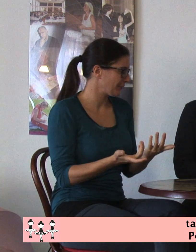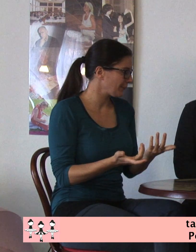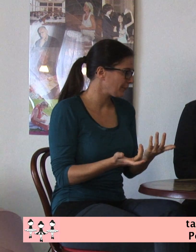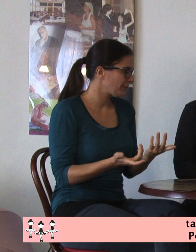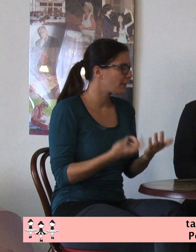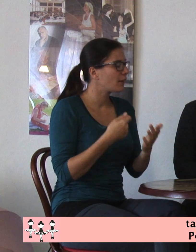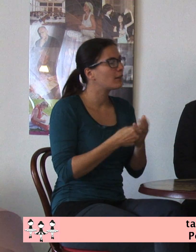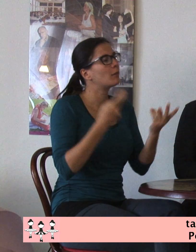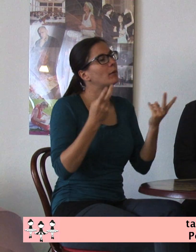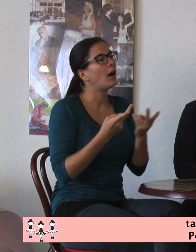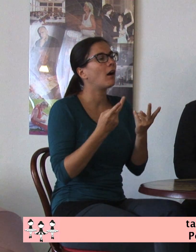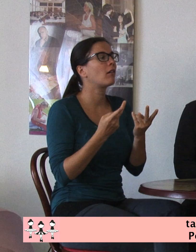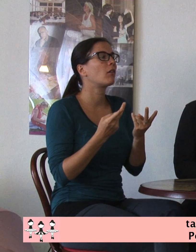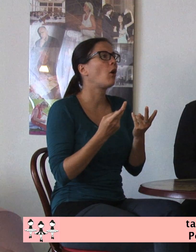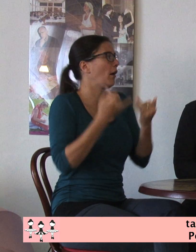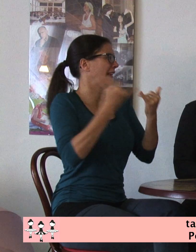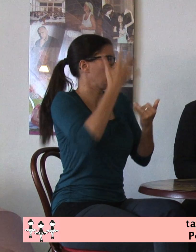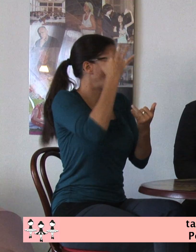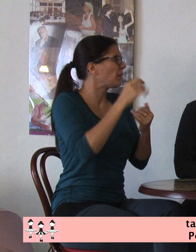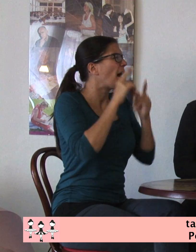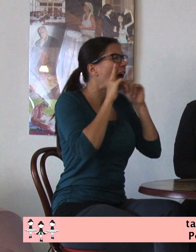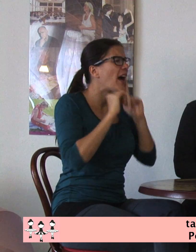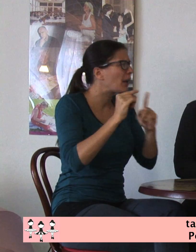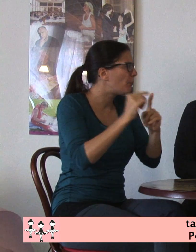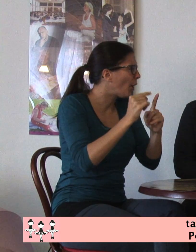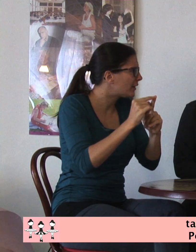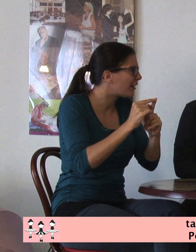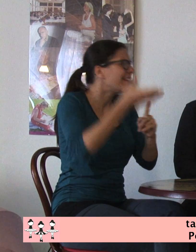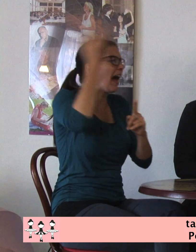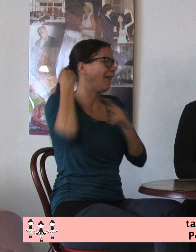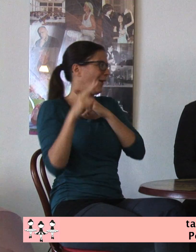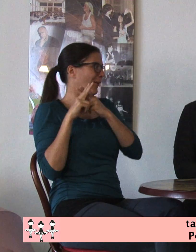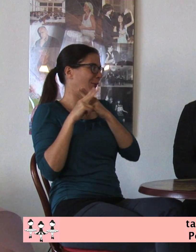Takový trochu Harry Potter Z devatenáctého století